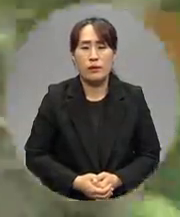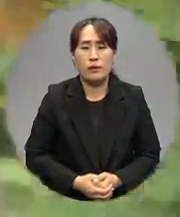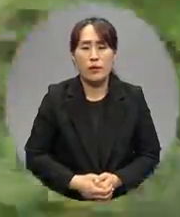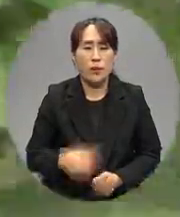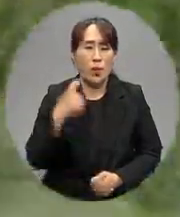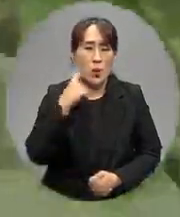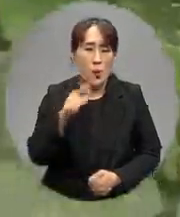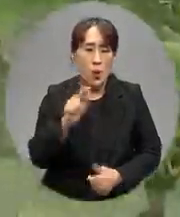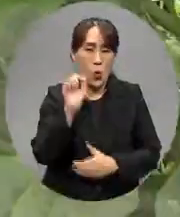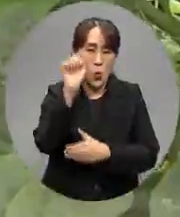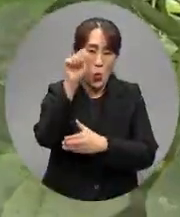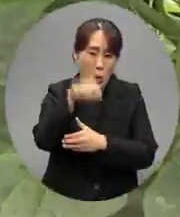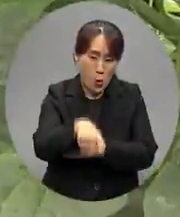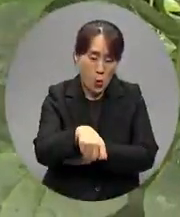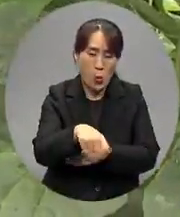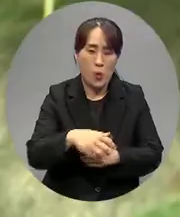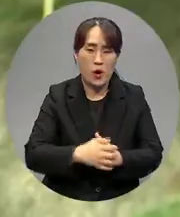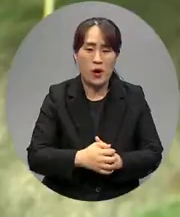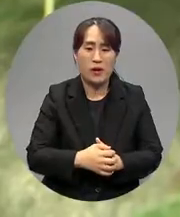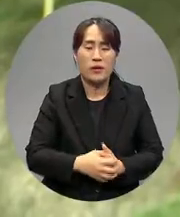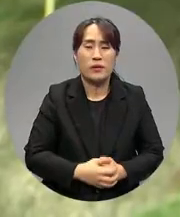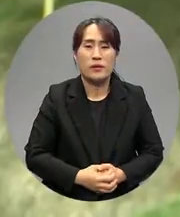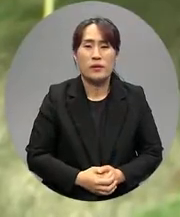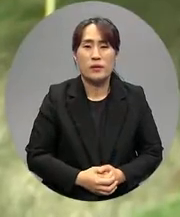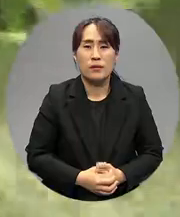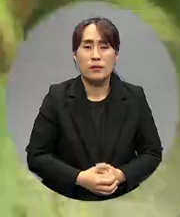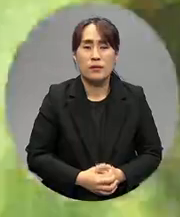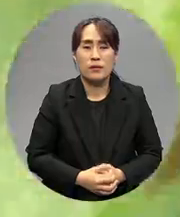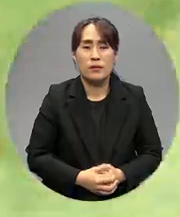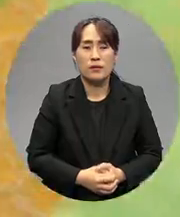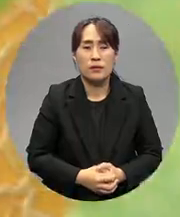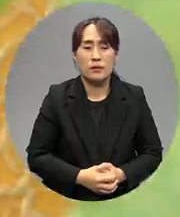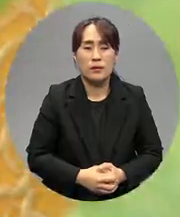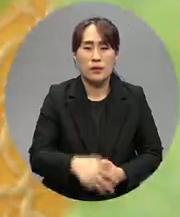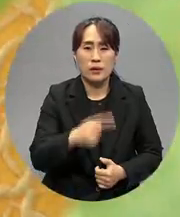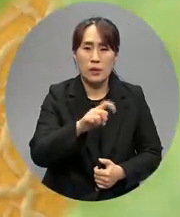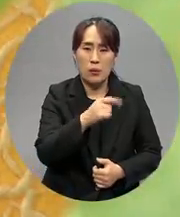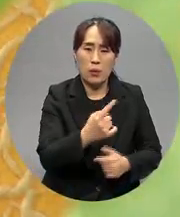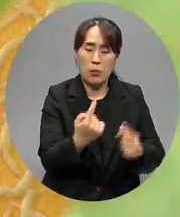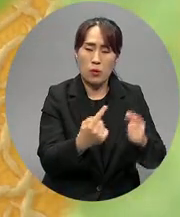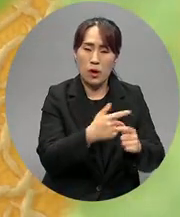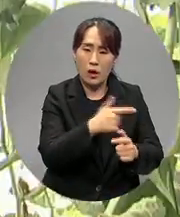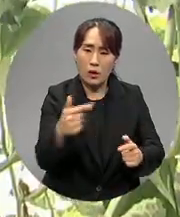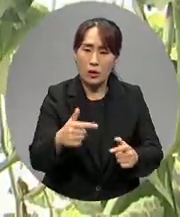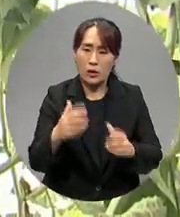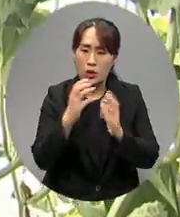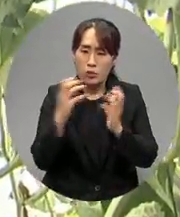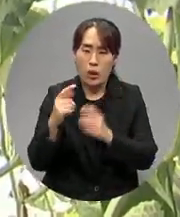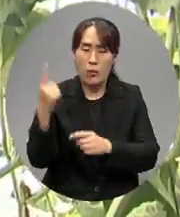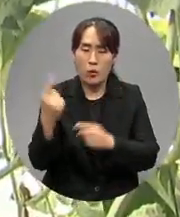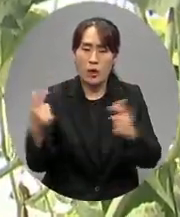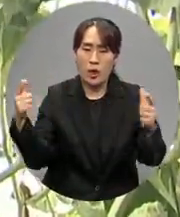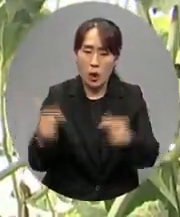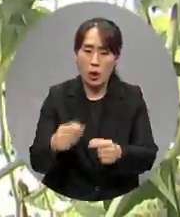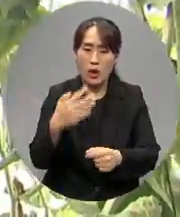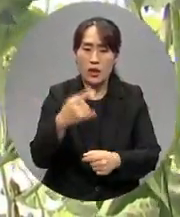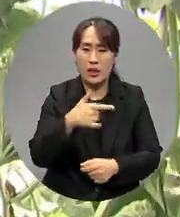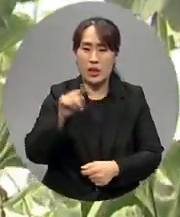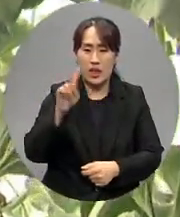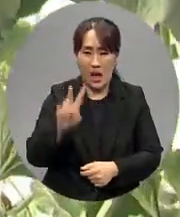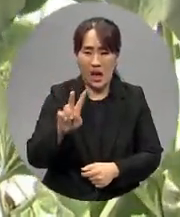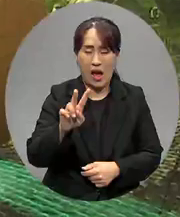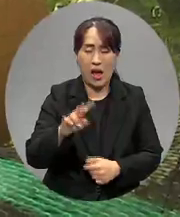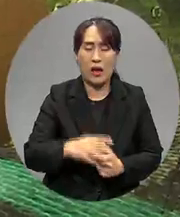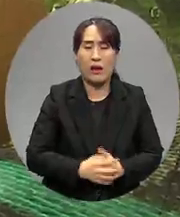노랗게 익은 과일이 허리 높이의 그물망에 달려 있습니다. 참외보다 크고 수박보다 작은 디냐라는 멜론